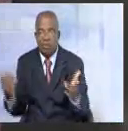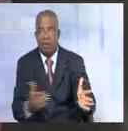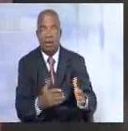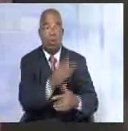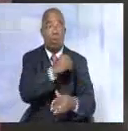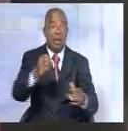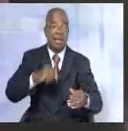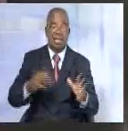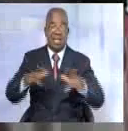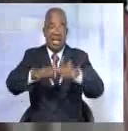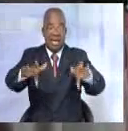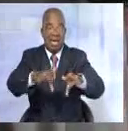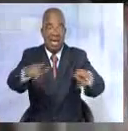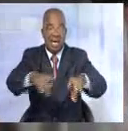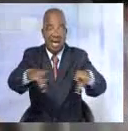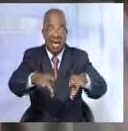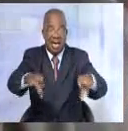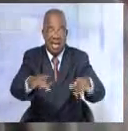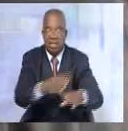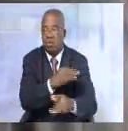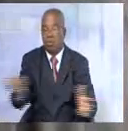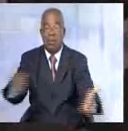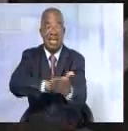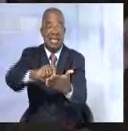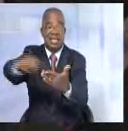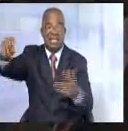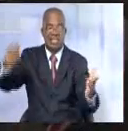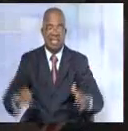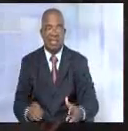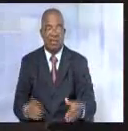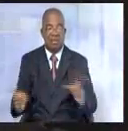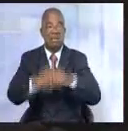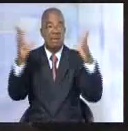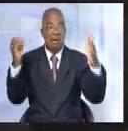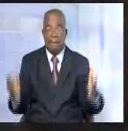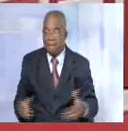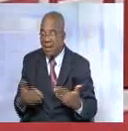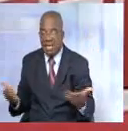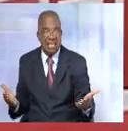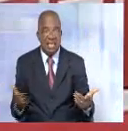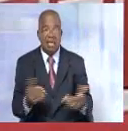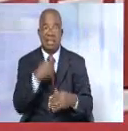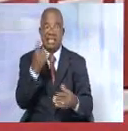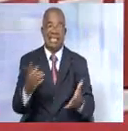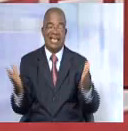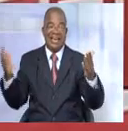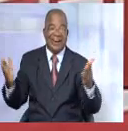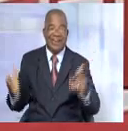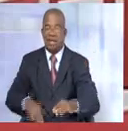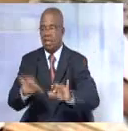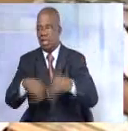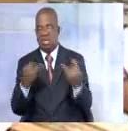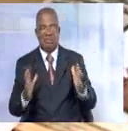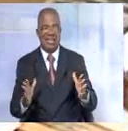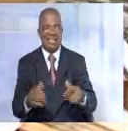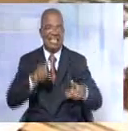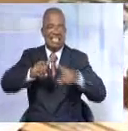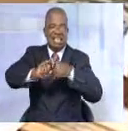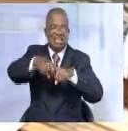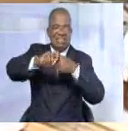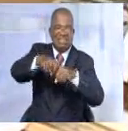lois dépassées, dont certaines datent de l'époque de Mobutu. Vous passez, vous insultez. Une opinion largement partagée par